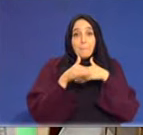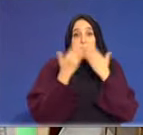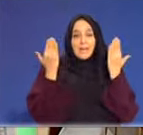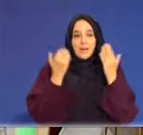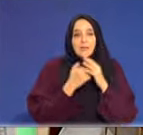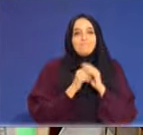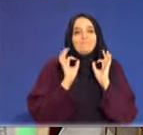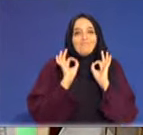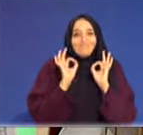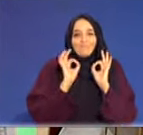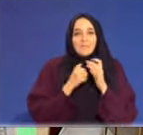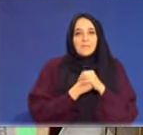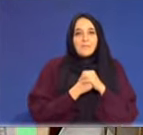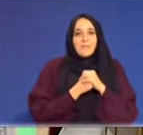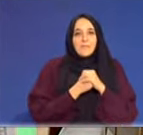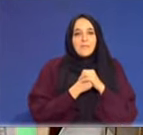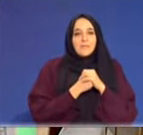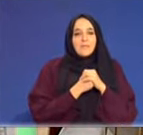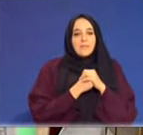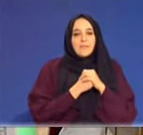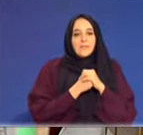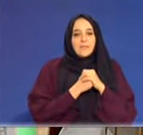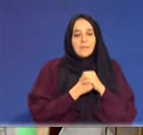صباحا. هكذا إذا